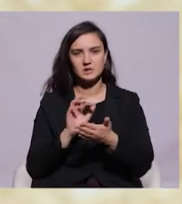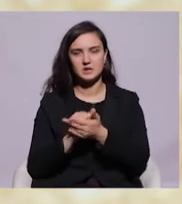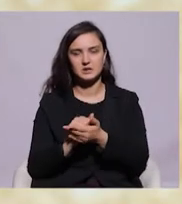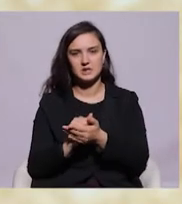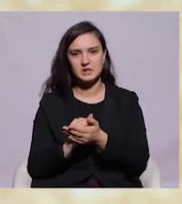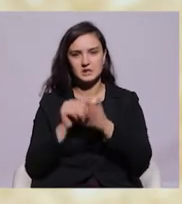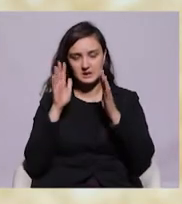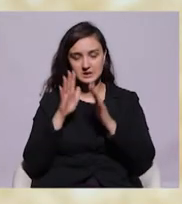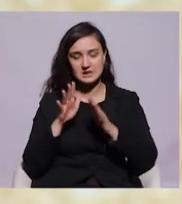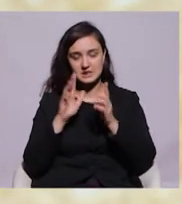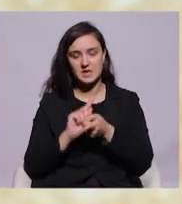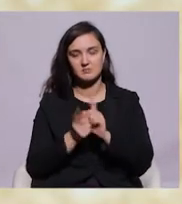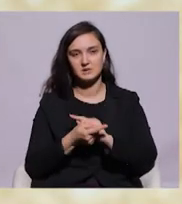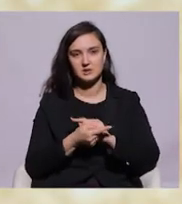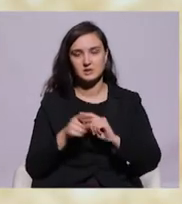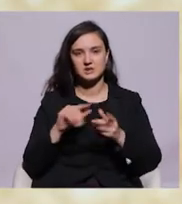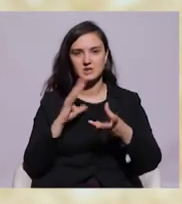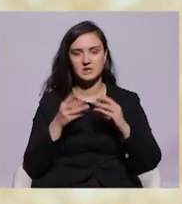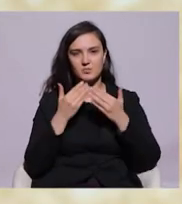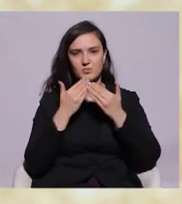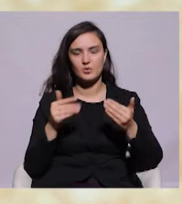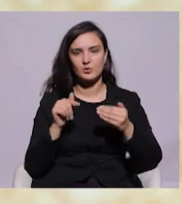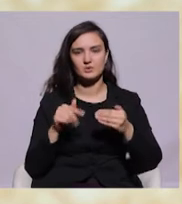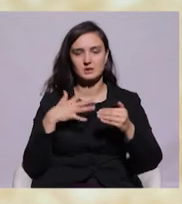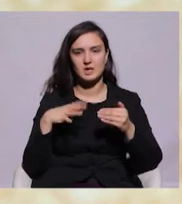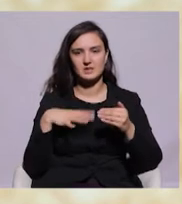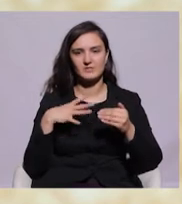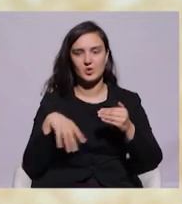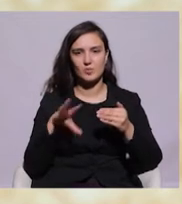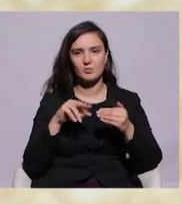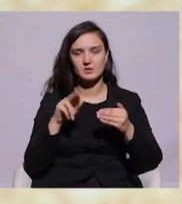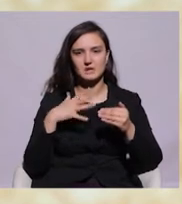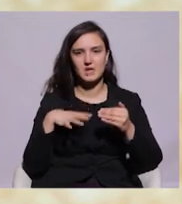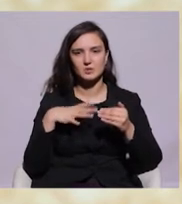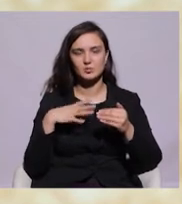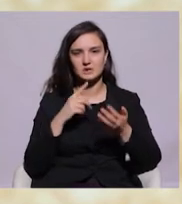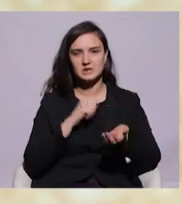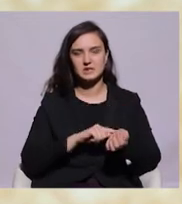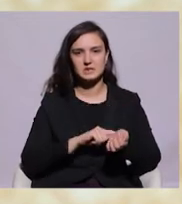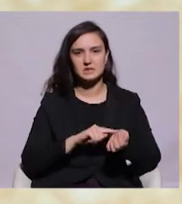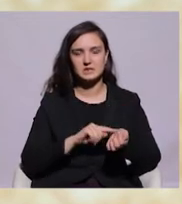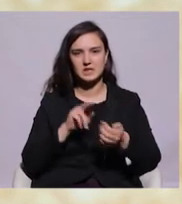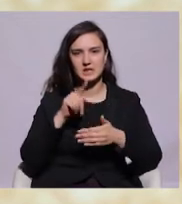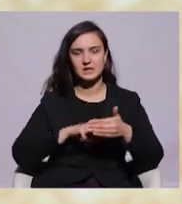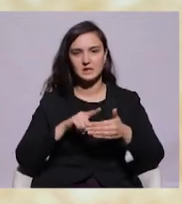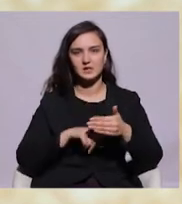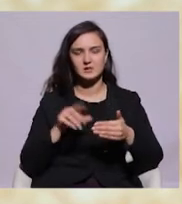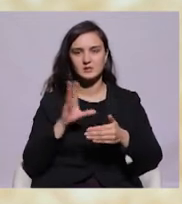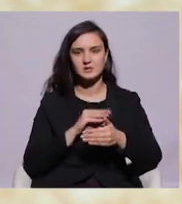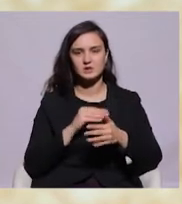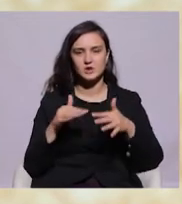მოინათლა ისლამზე. Ამ ყველაფერმა საბოლოოდ, ანუ ქართველობის და ქართული სისხლისა და